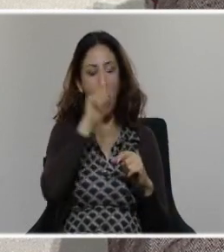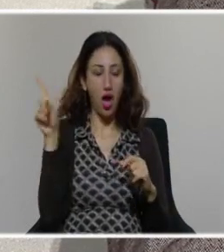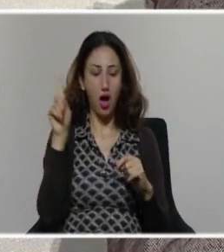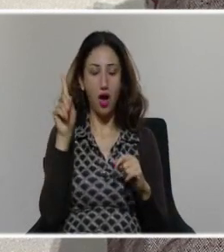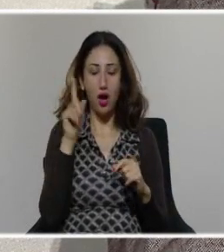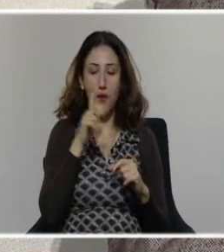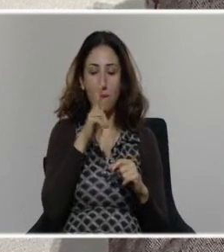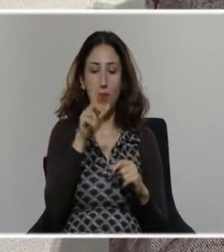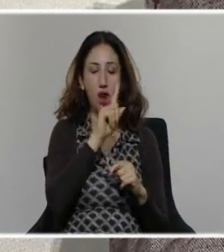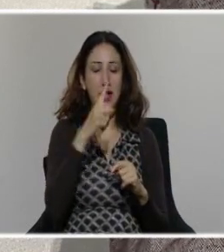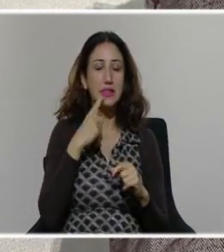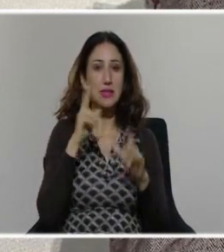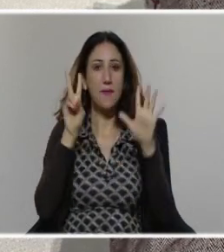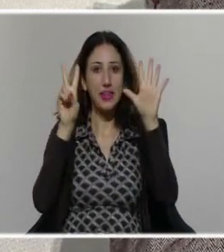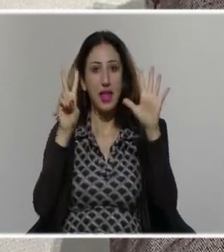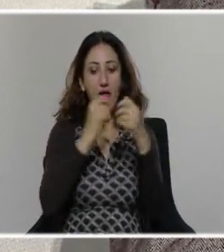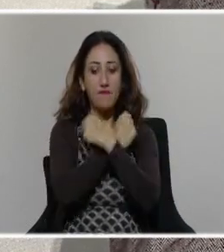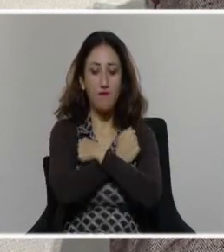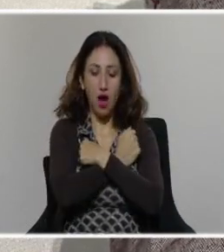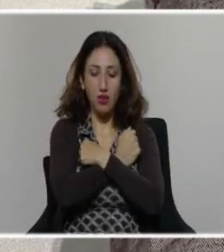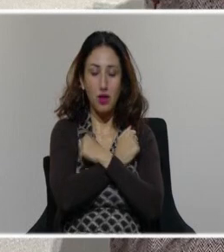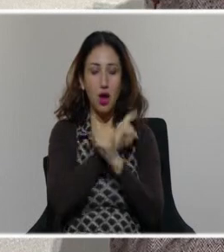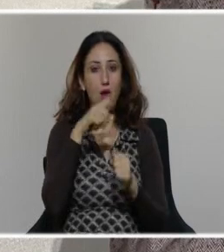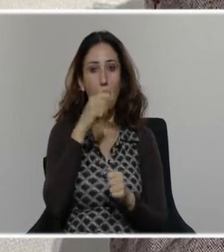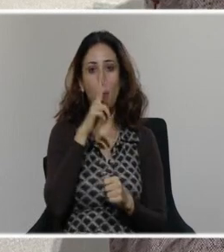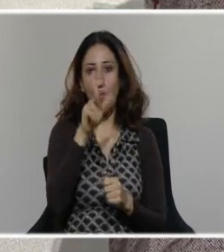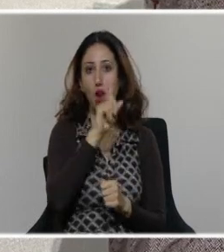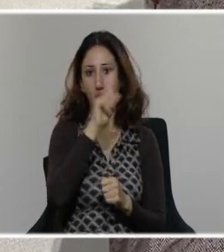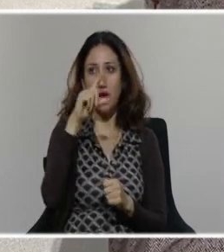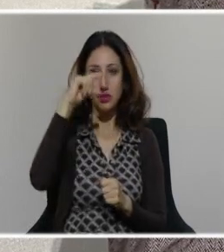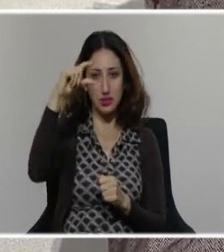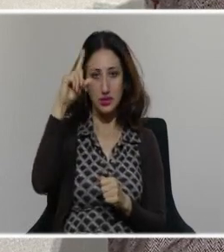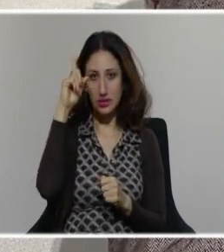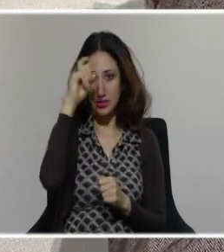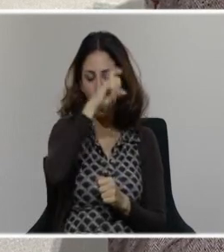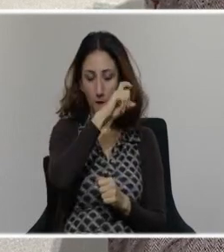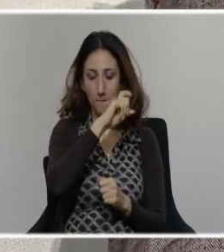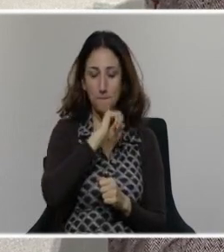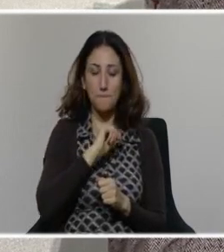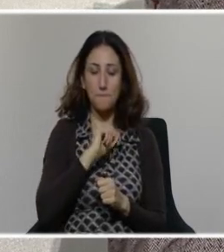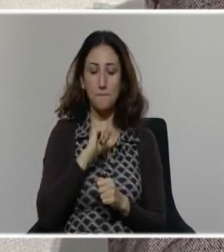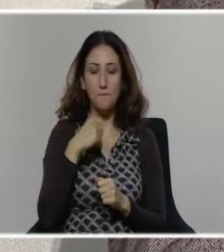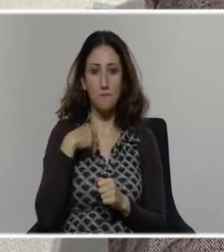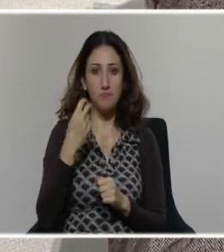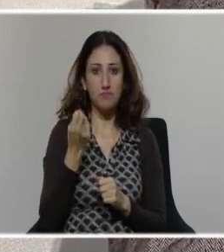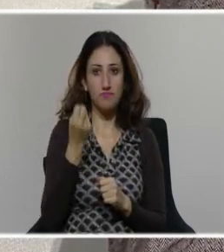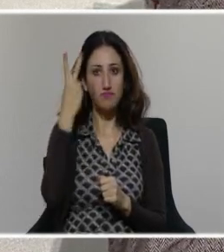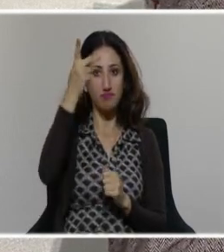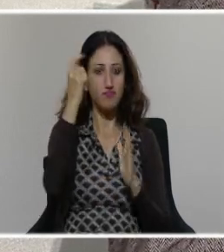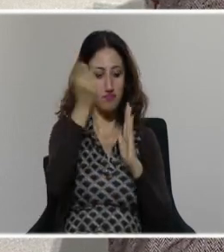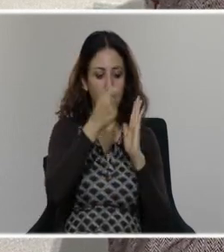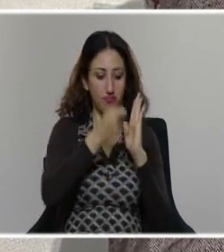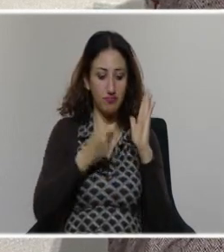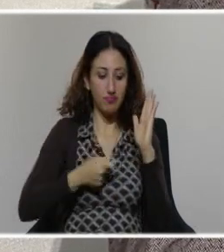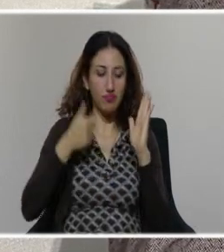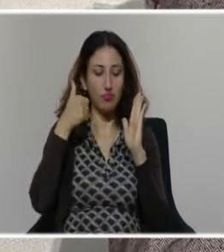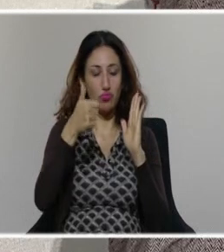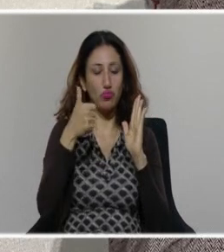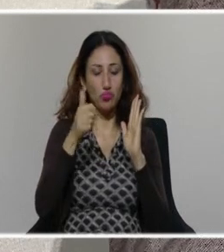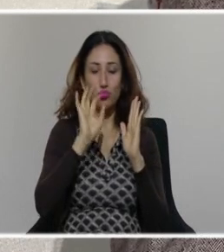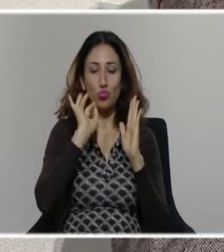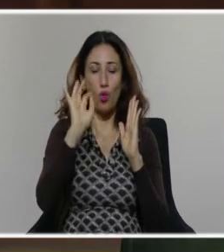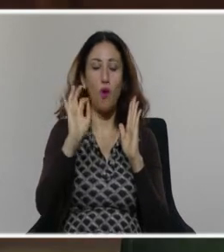والسبع آلاف سنة حضارة بيقولوا لأ. مشهد من أبدع ما كتب محمد جلال عبد القوي،